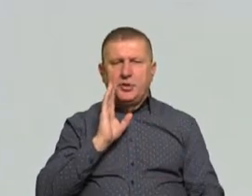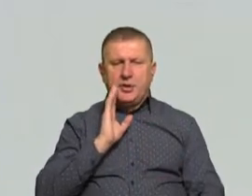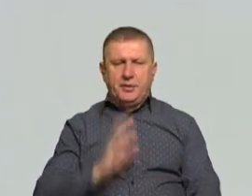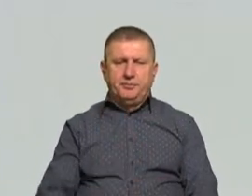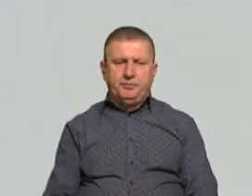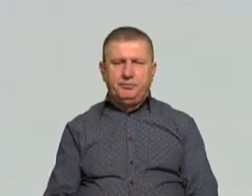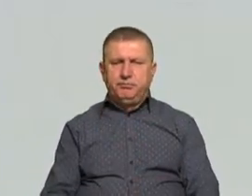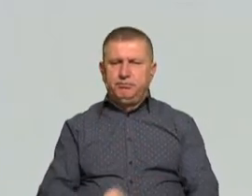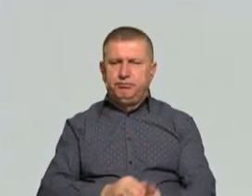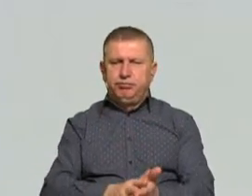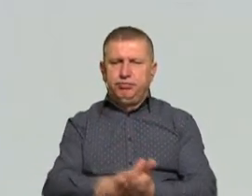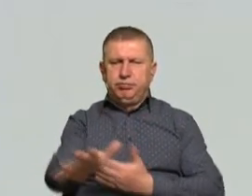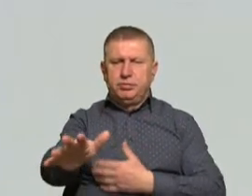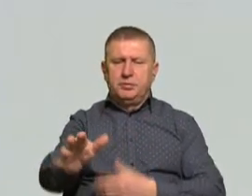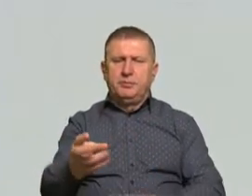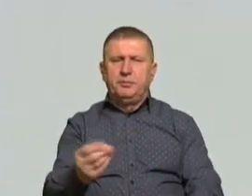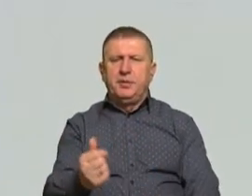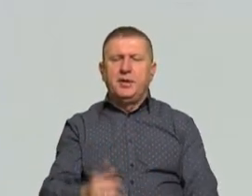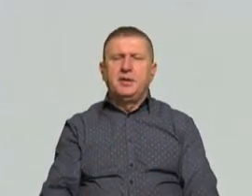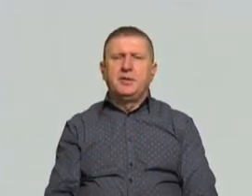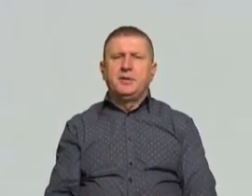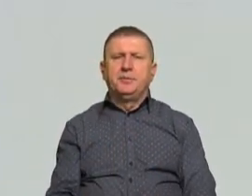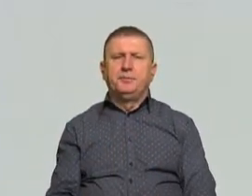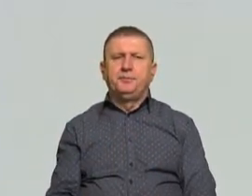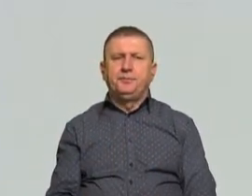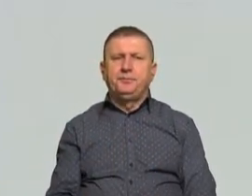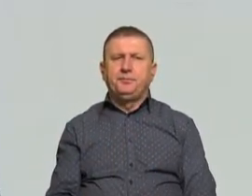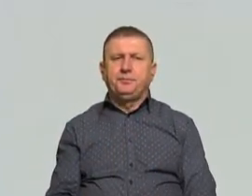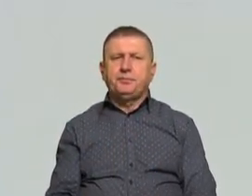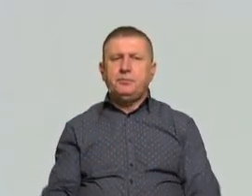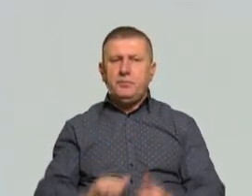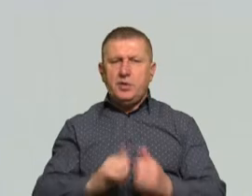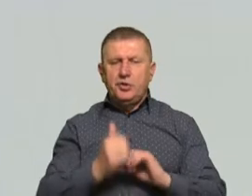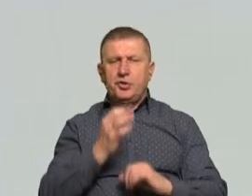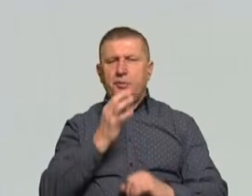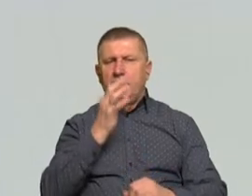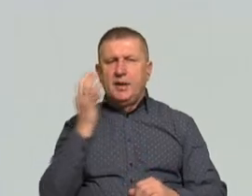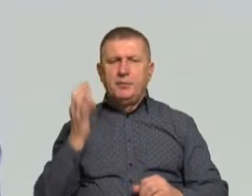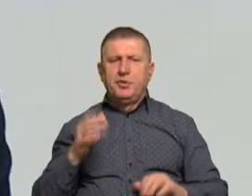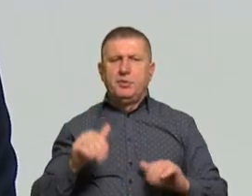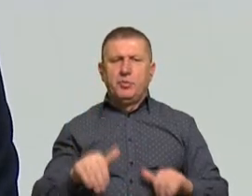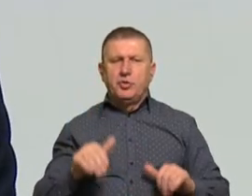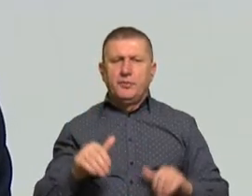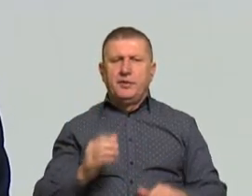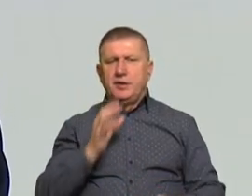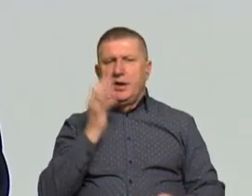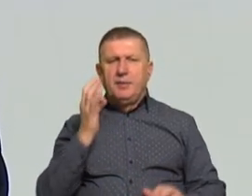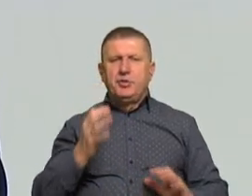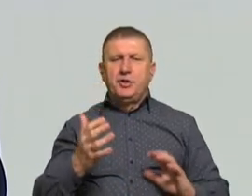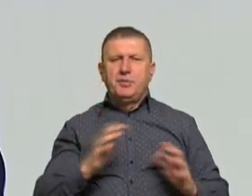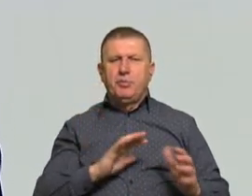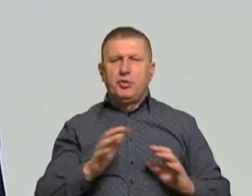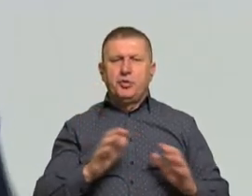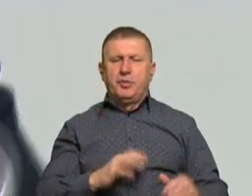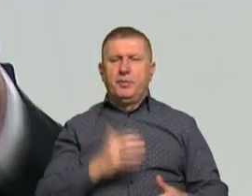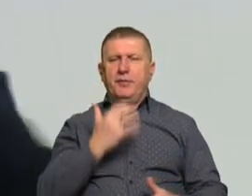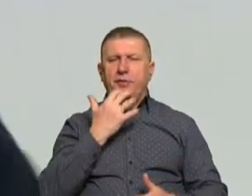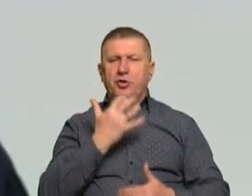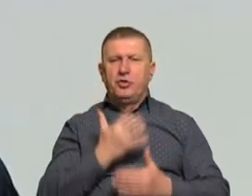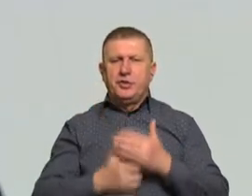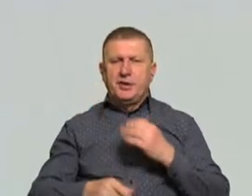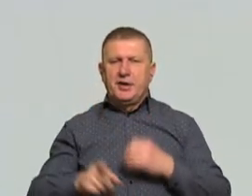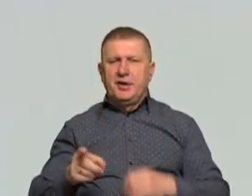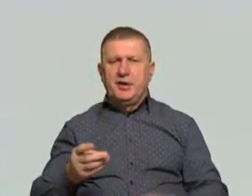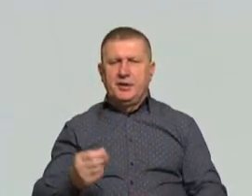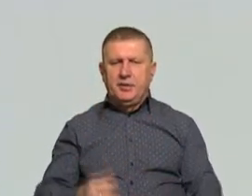jest marnowanie podatków, marnowanie naszych pieniędzy. Są o wiele lepsze możliwości spożytkowania tych pieniędzy. Ostatnia